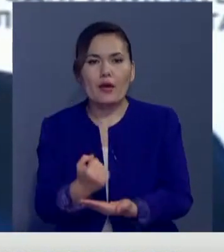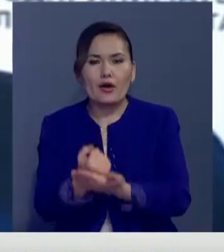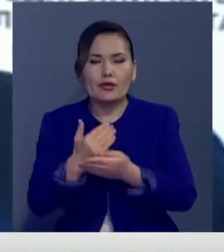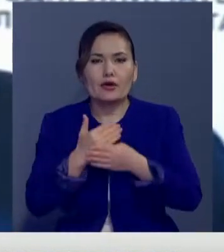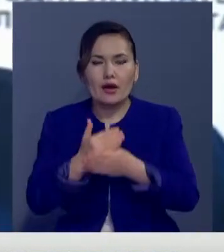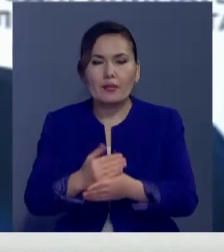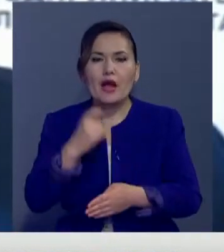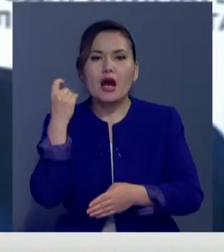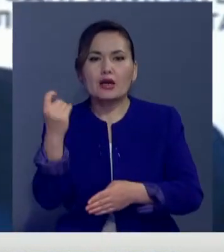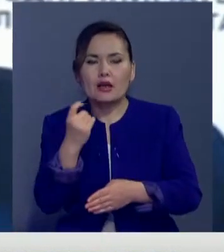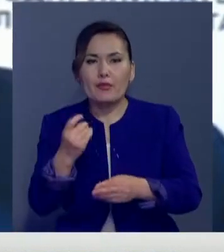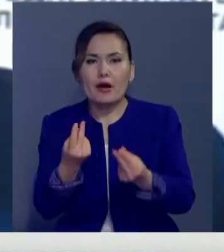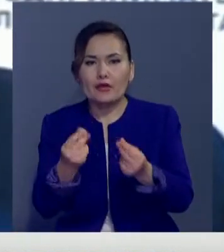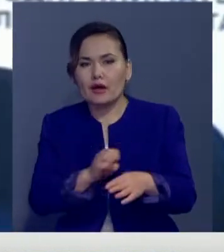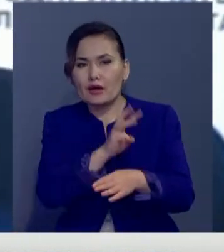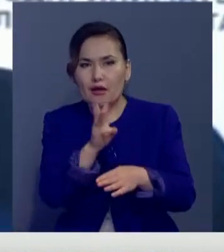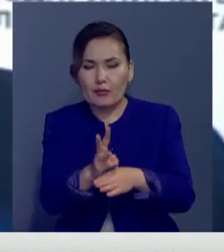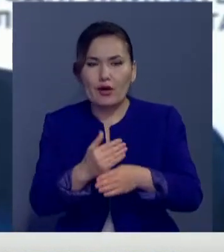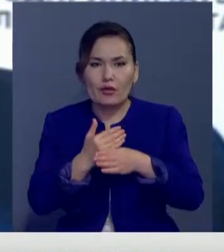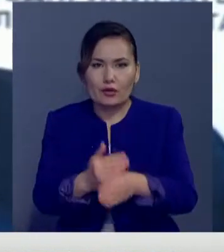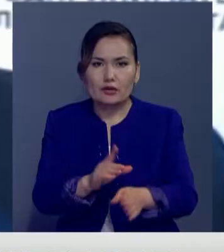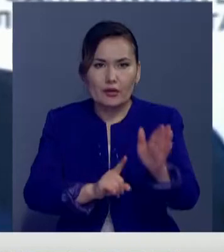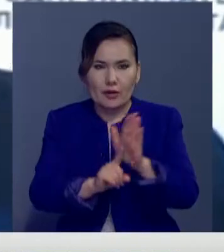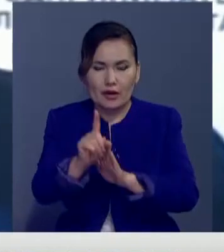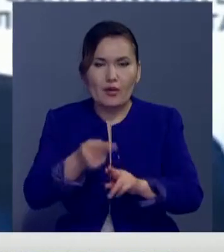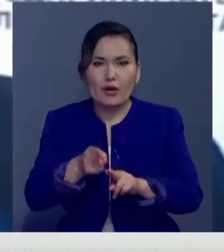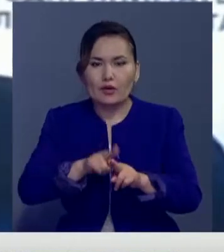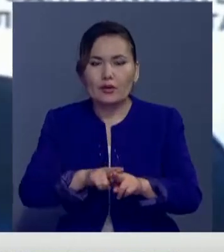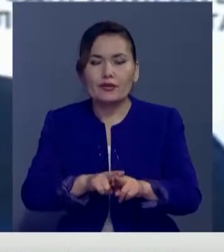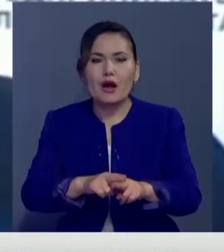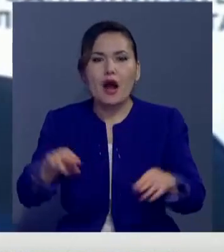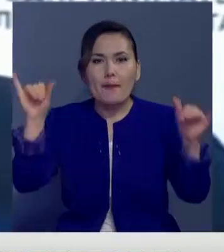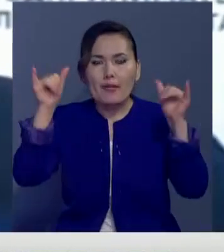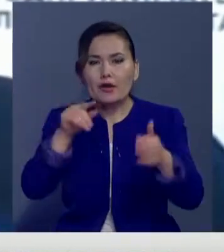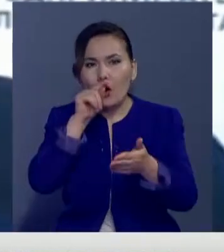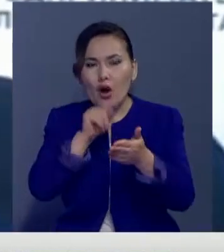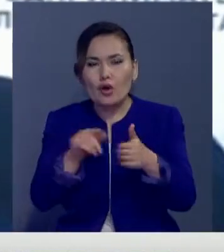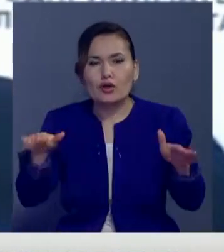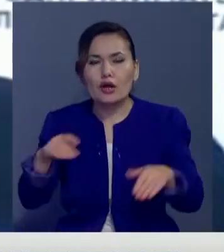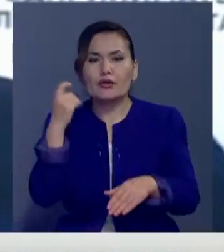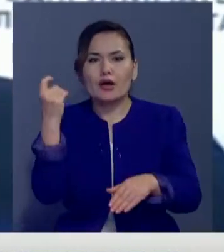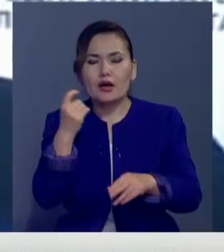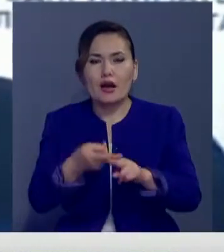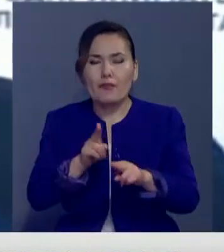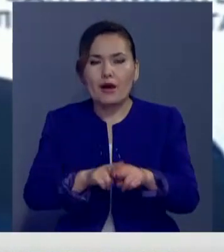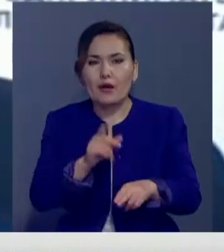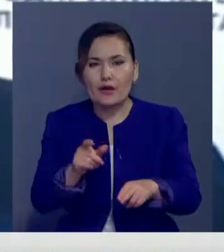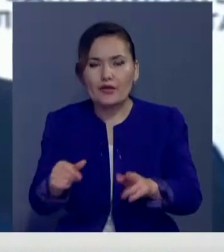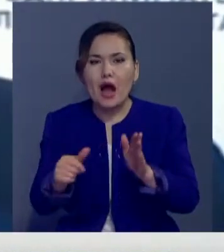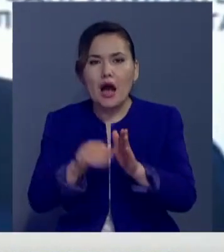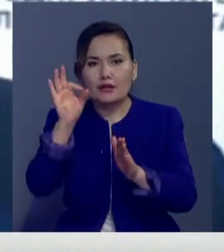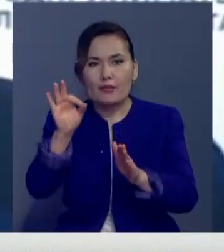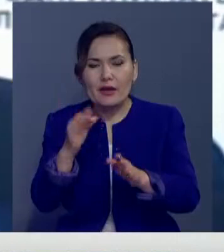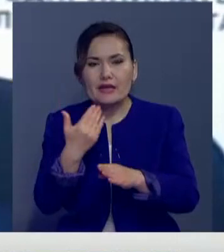арқылы шаруаларды микроқаржыландыру бағыты қолға алынады. Шектеулі көлемде мал мен құс шаруашылығымен айналысатын азаматтарға 6%-мен несие